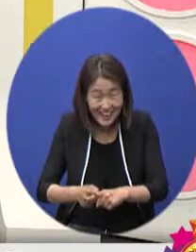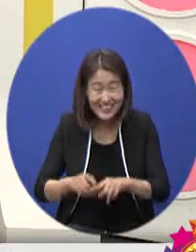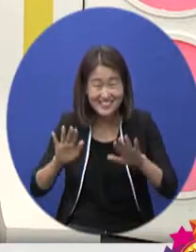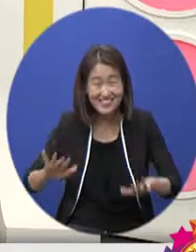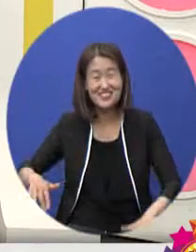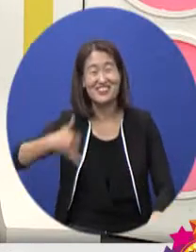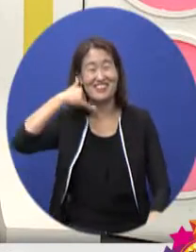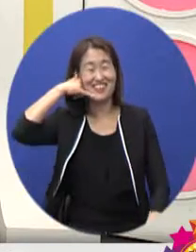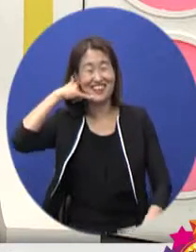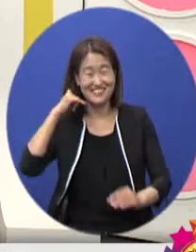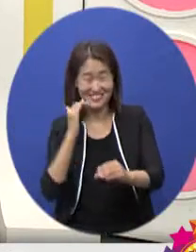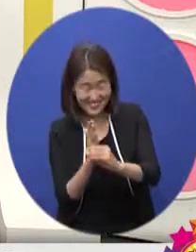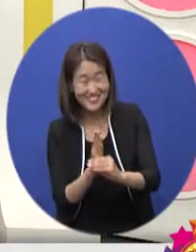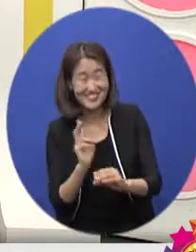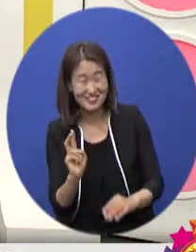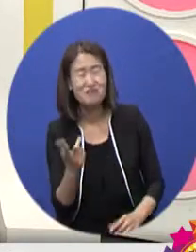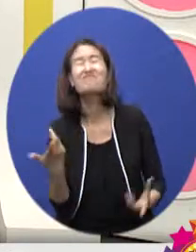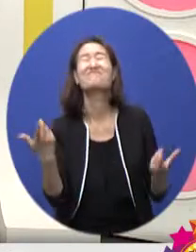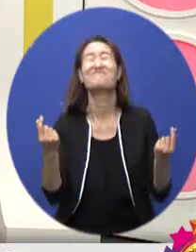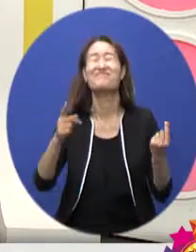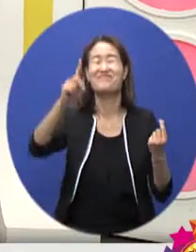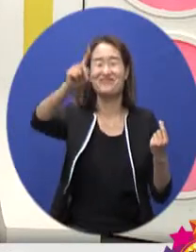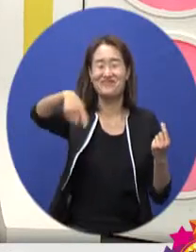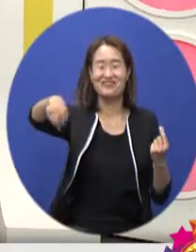잠깐 전화하시는 거예요? 네네.